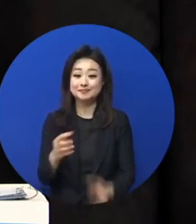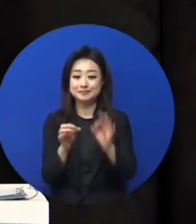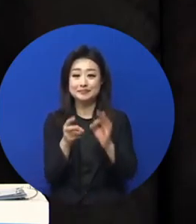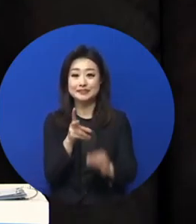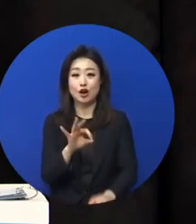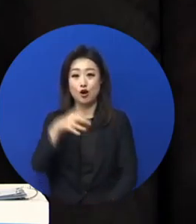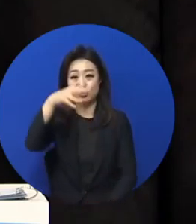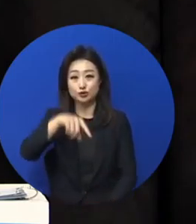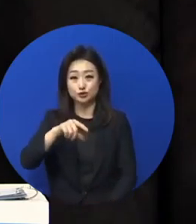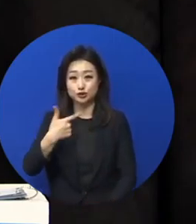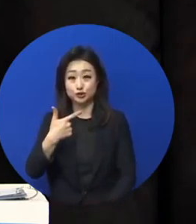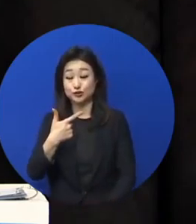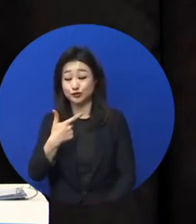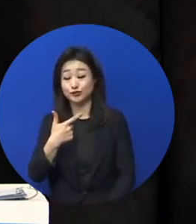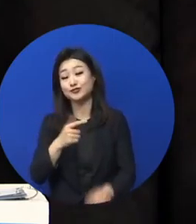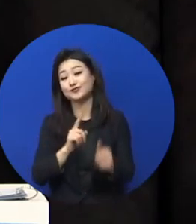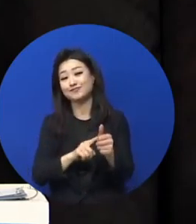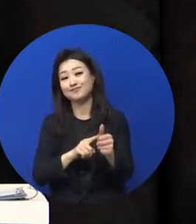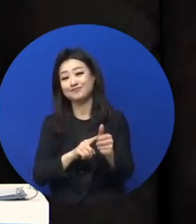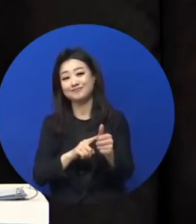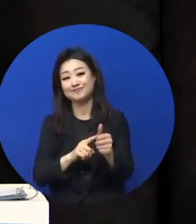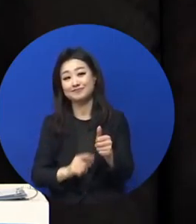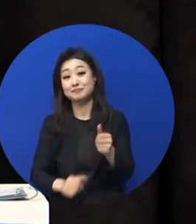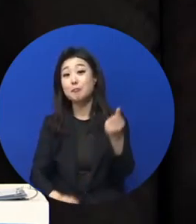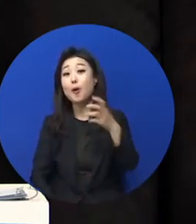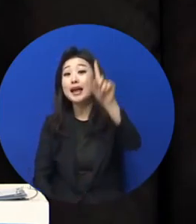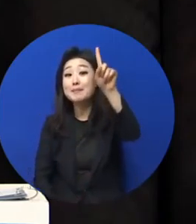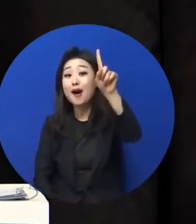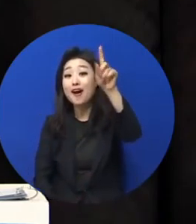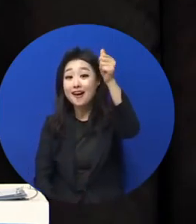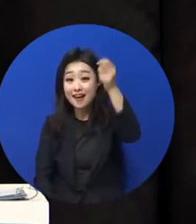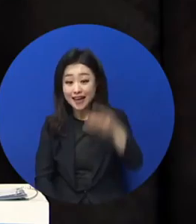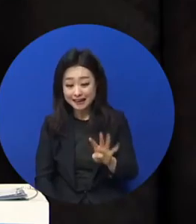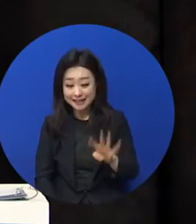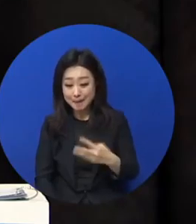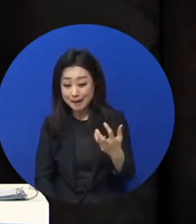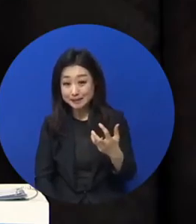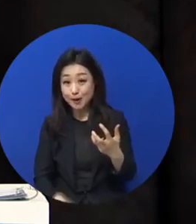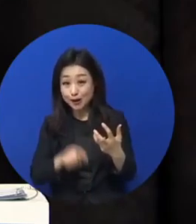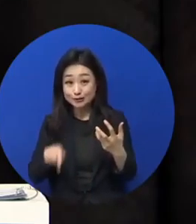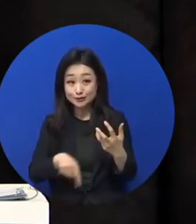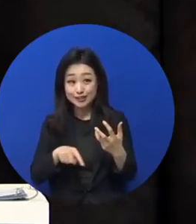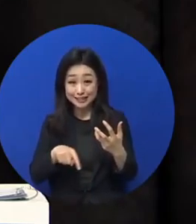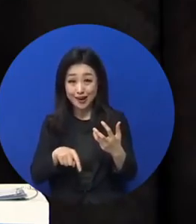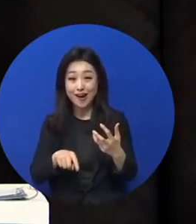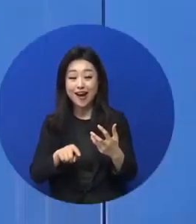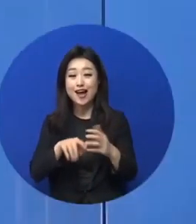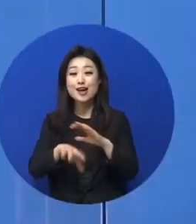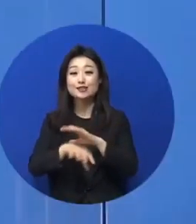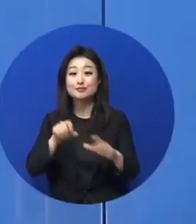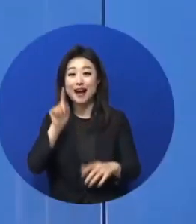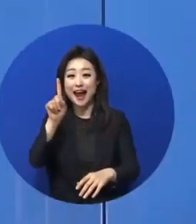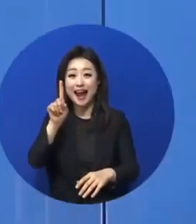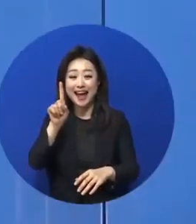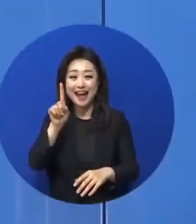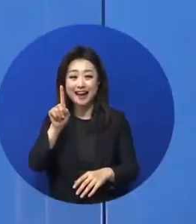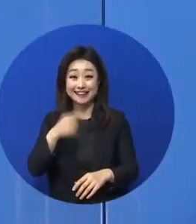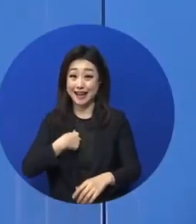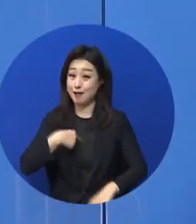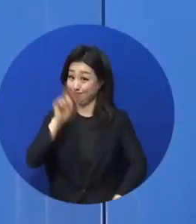후보신데요. 김영춘 후보도 1번에서 480번 사이에 숫자 하나를 뽑아주시고 간단하게 1번으로 하겠습니다.